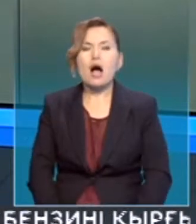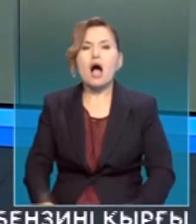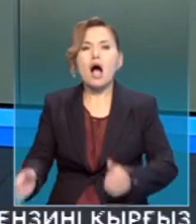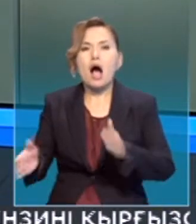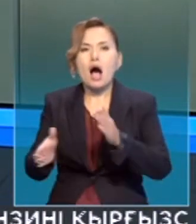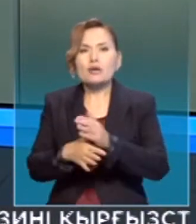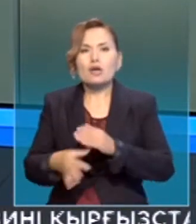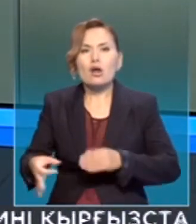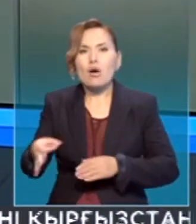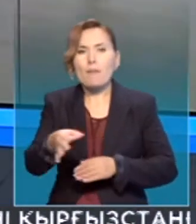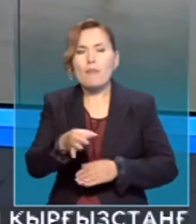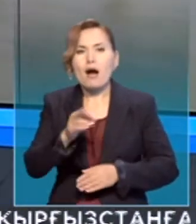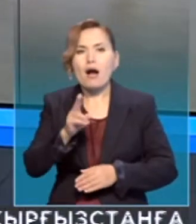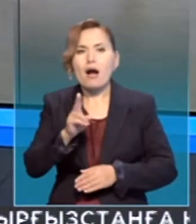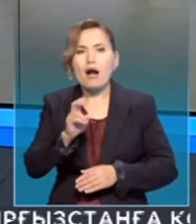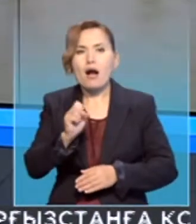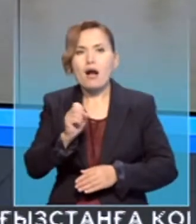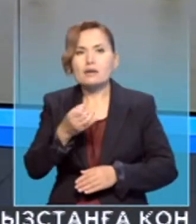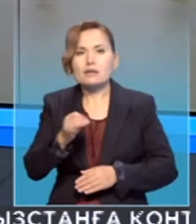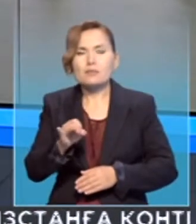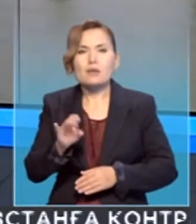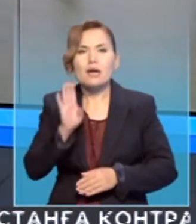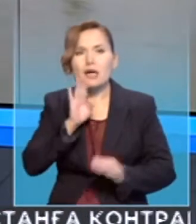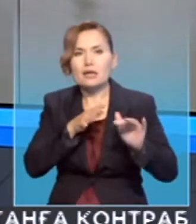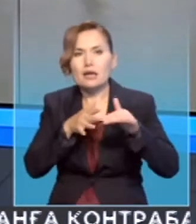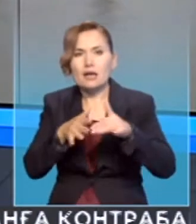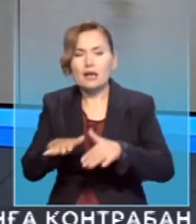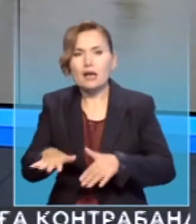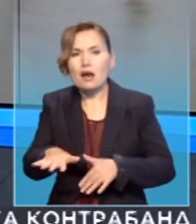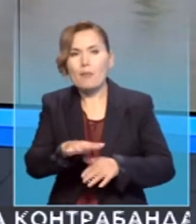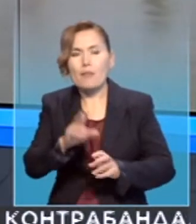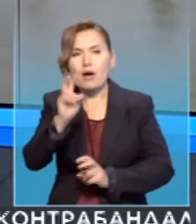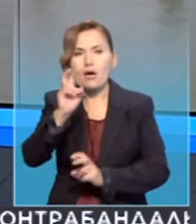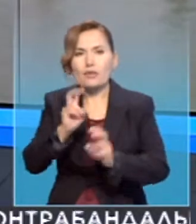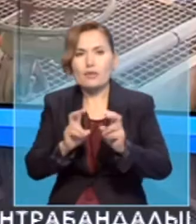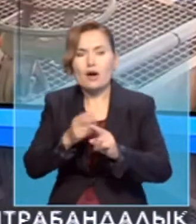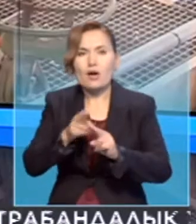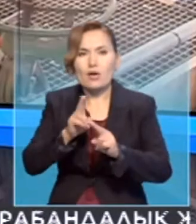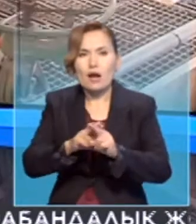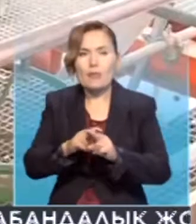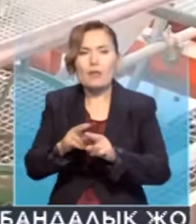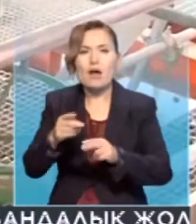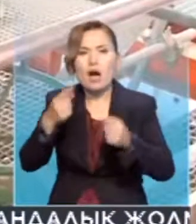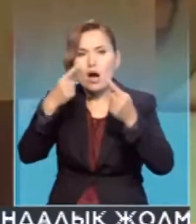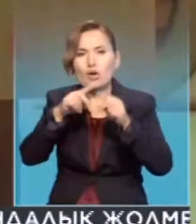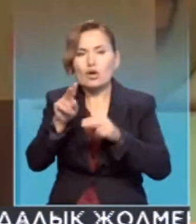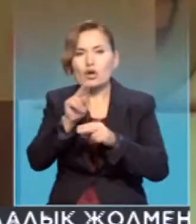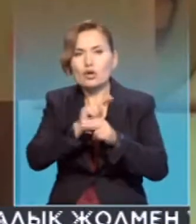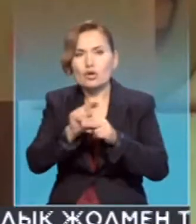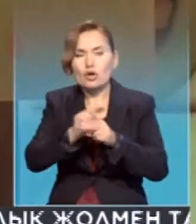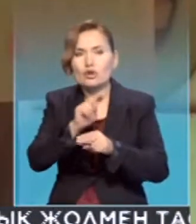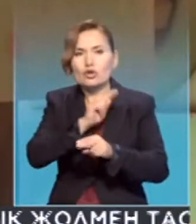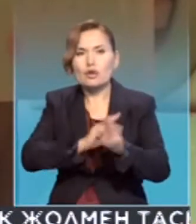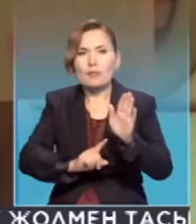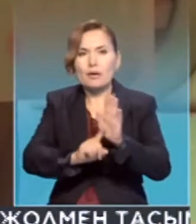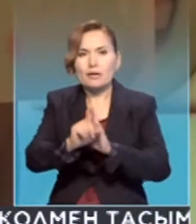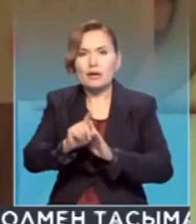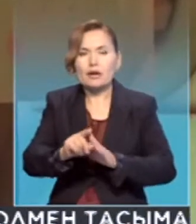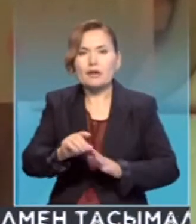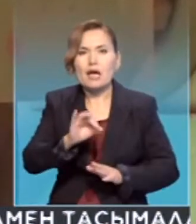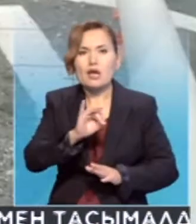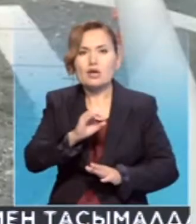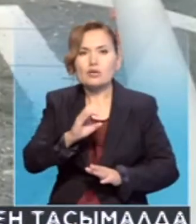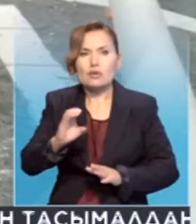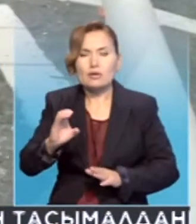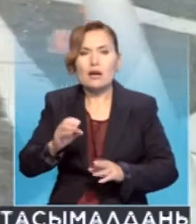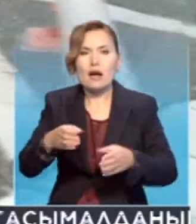Жалғастырамыз. Атырау облысындағы Каспий теңізінде орналасқан болашақ мұнай мен газды кешенді дайындау қондырғысына жұмыс қайта жанданды. NCOC